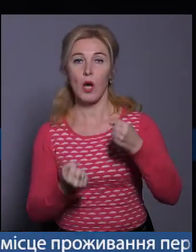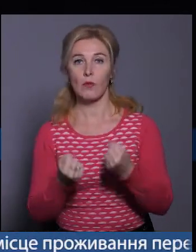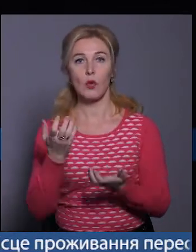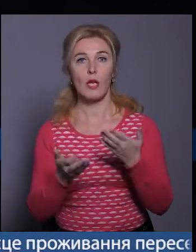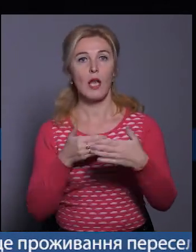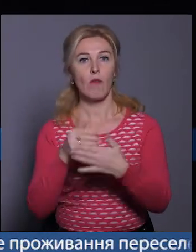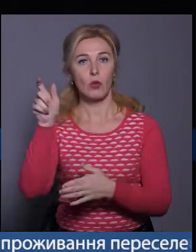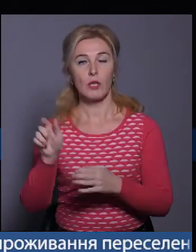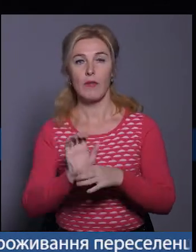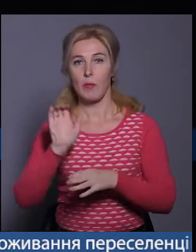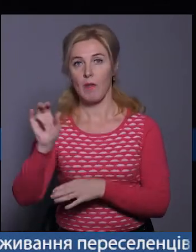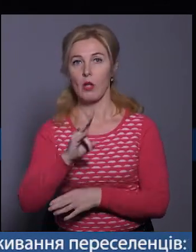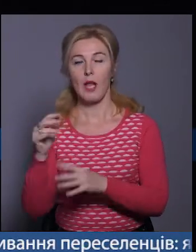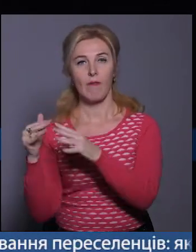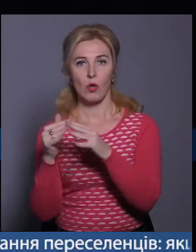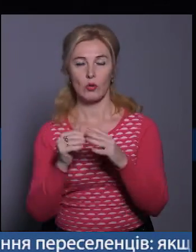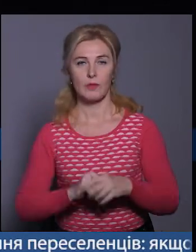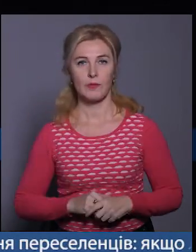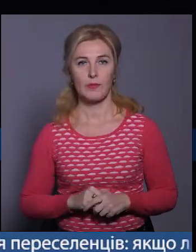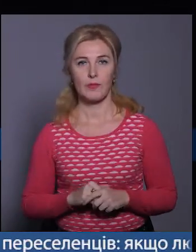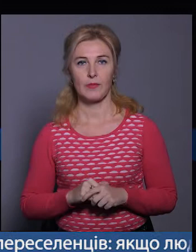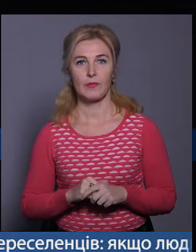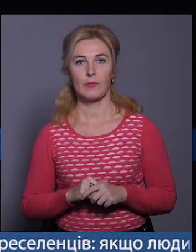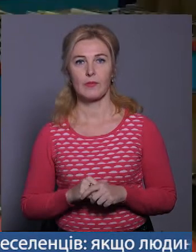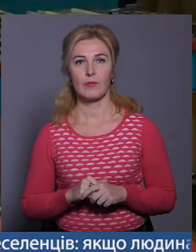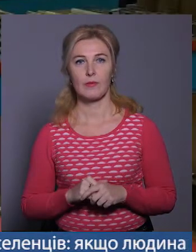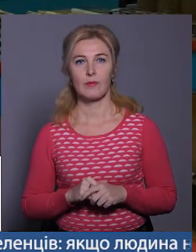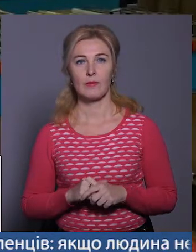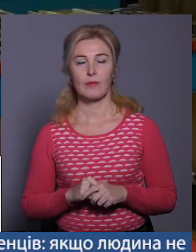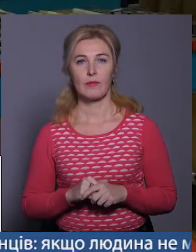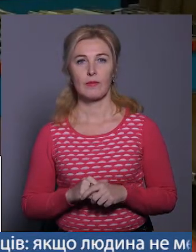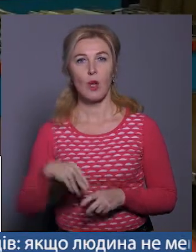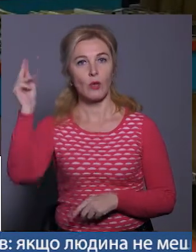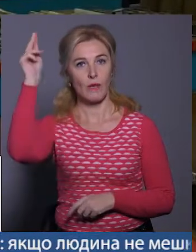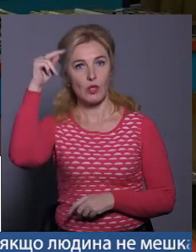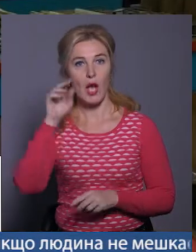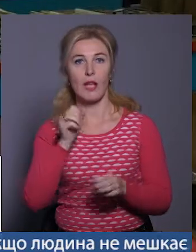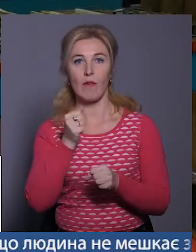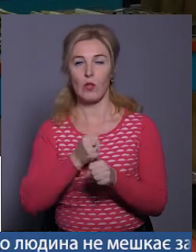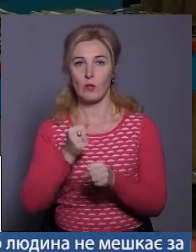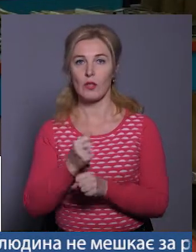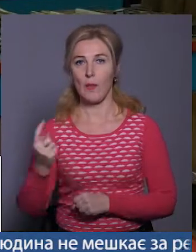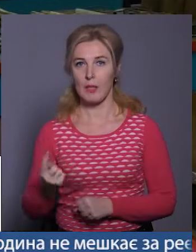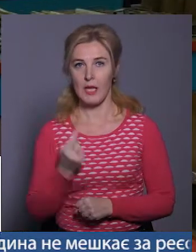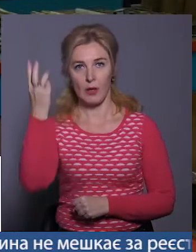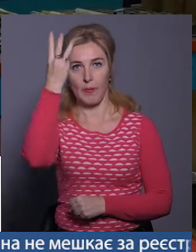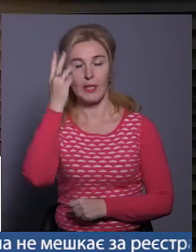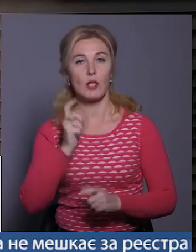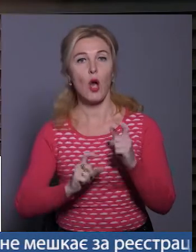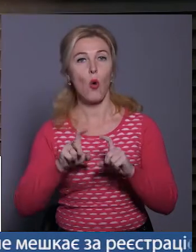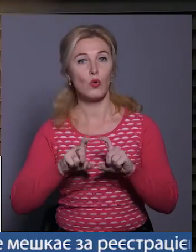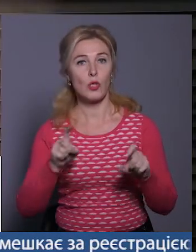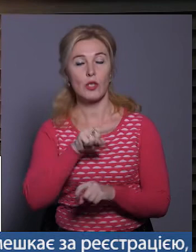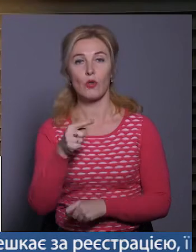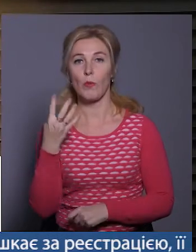волонтери доправляють на фронт. Ірина Аріон з подробицями. У навчально-виробничій майстерні Хмельницького училища номер